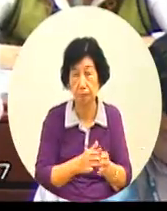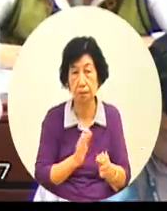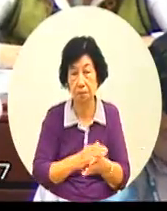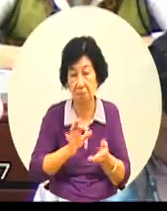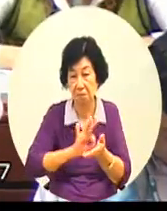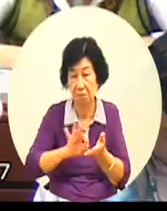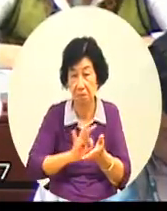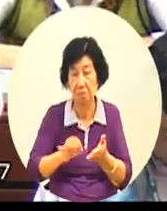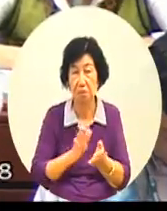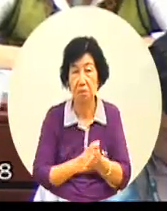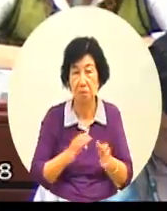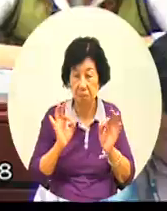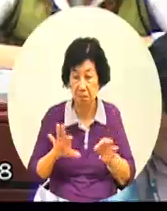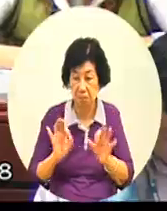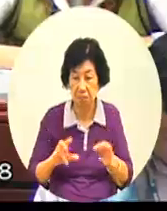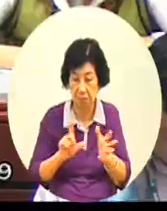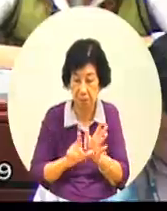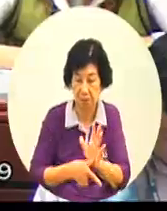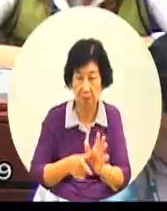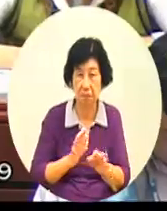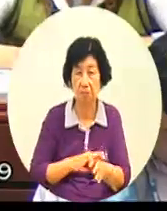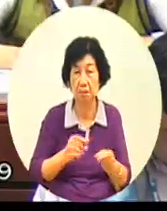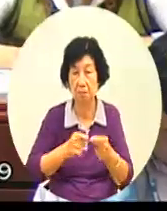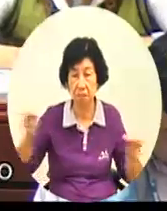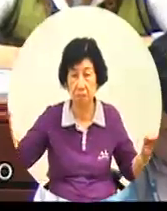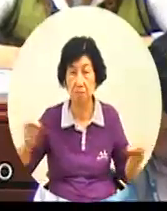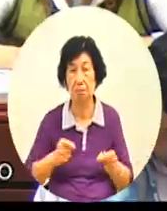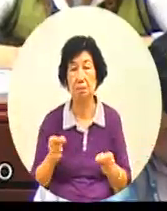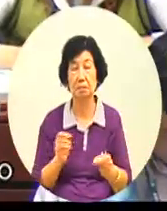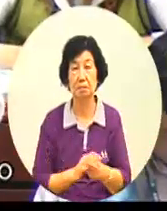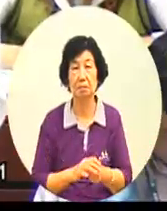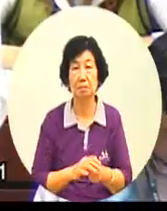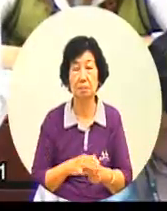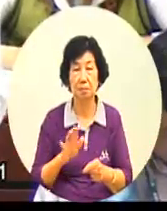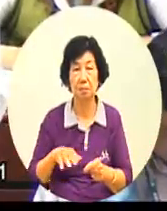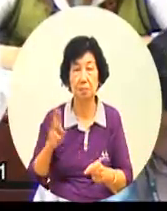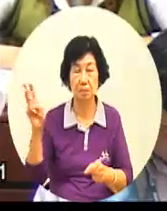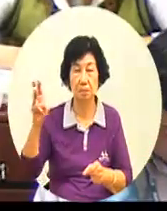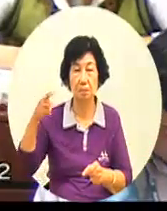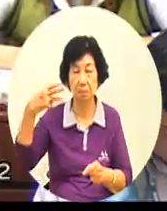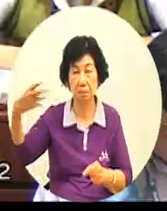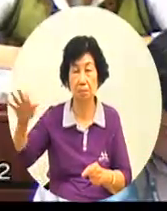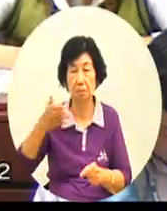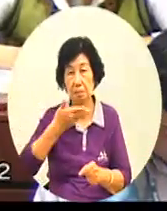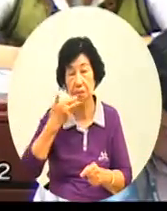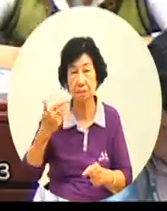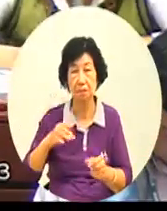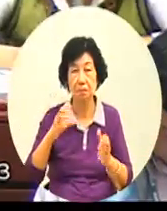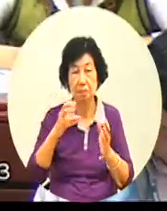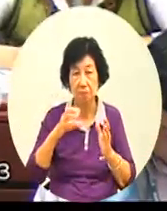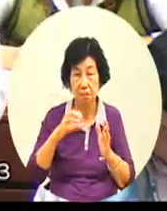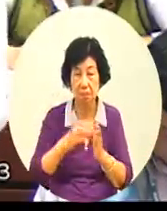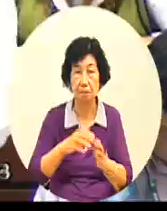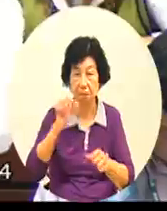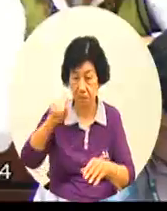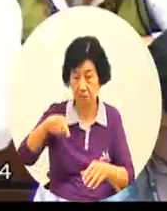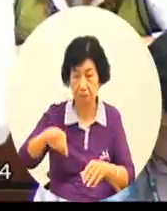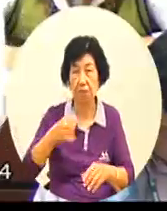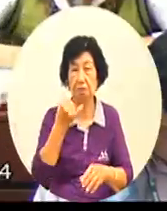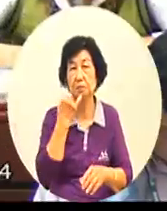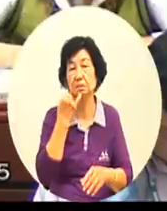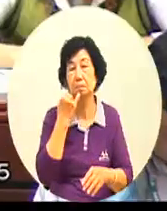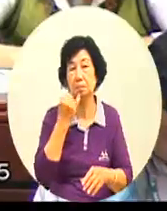件的补充跟审查，因为水保的部分当然要经过我们水利局来通过，那我们很快就会把这个景观